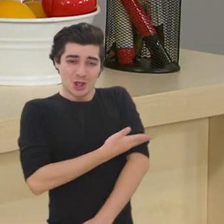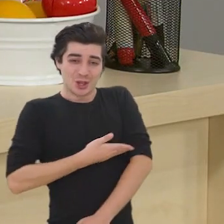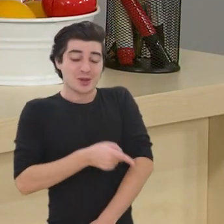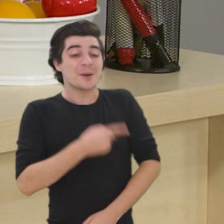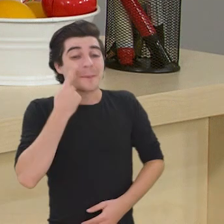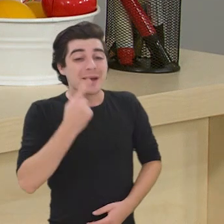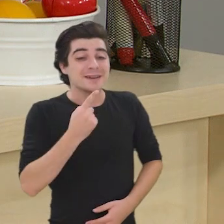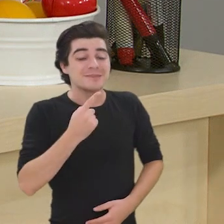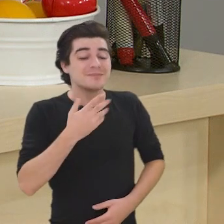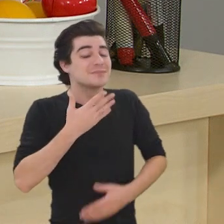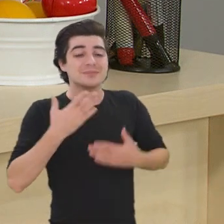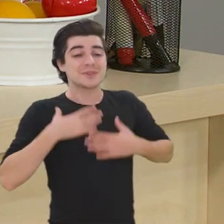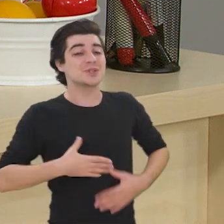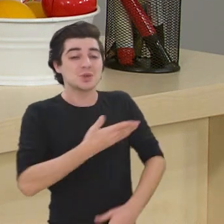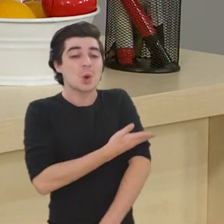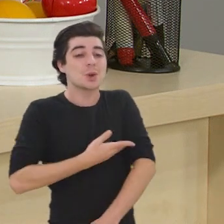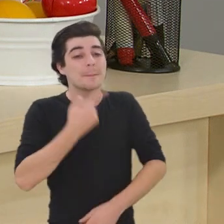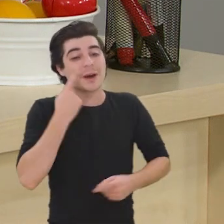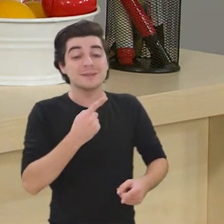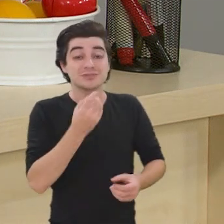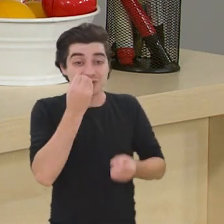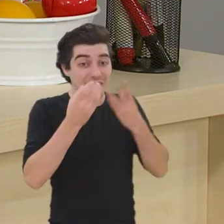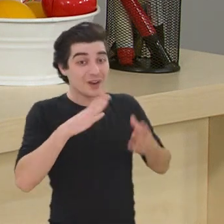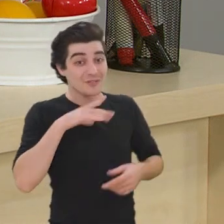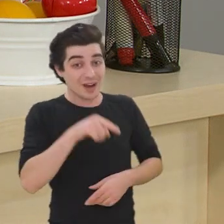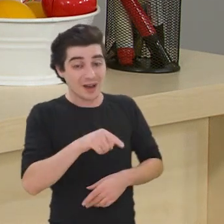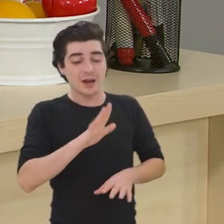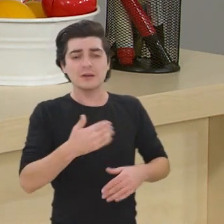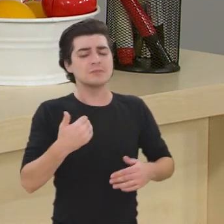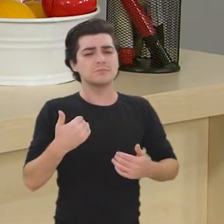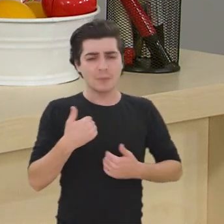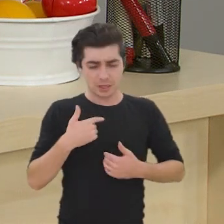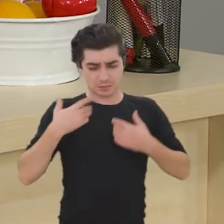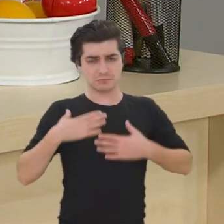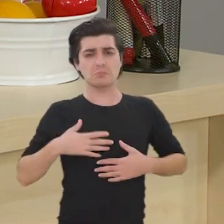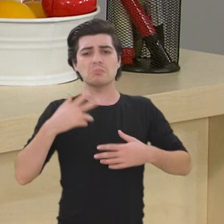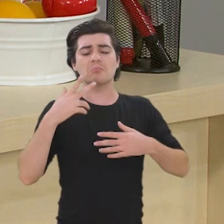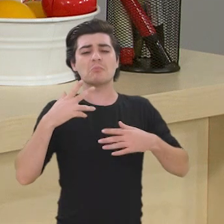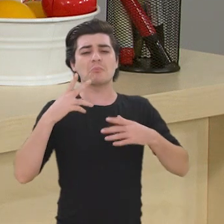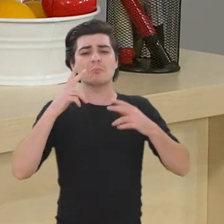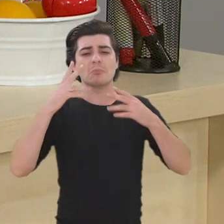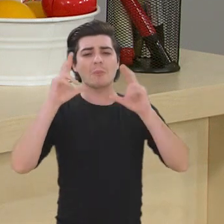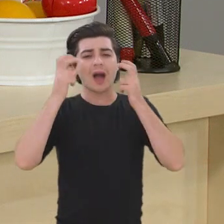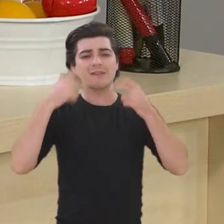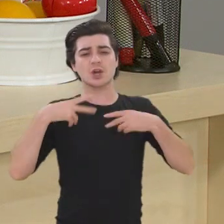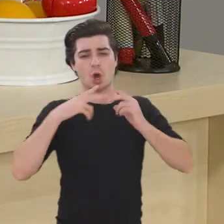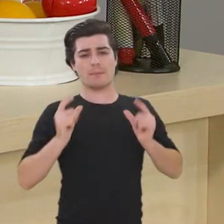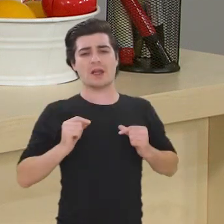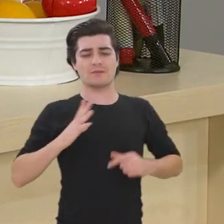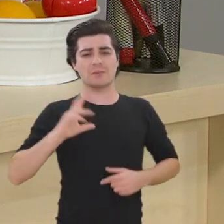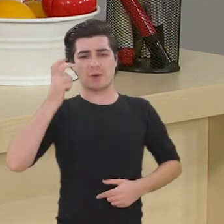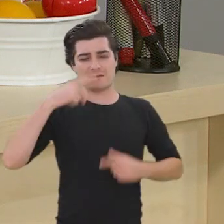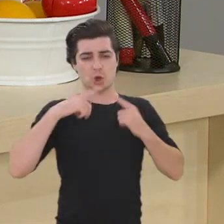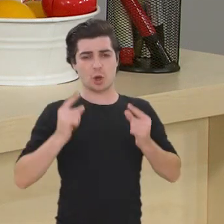Evet. Bakayım tişörtüne, çiçekli bir tişört giymişsin. Hı-hı. Ben de bugün mavi bir gömlek tercih ettim, gömlek